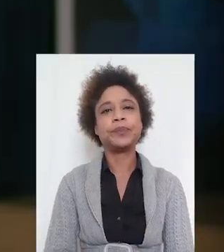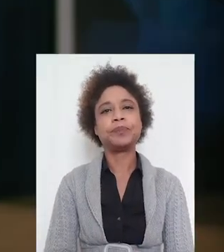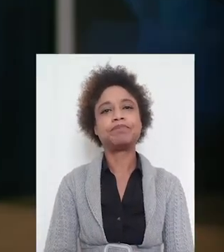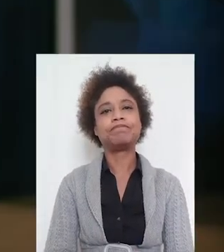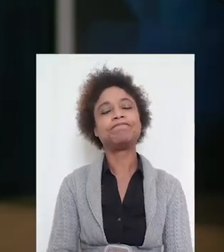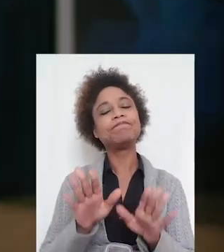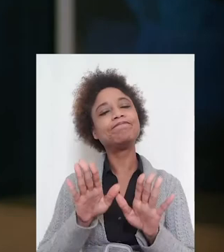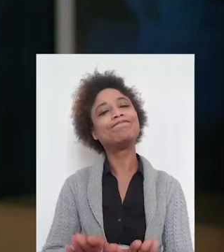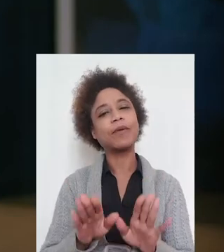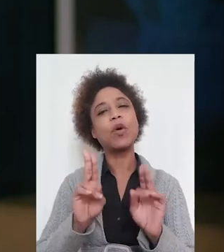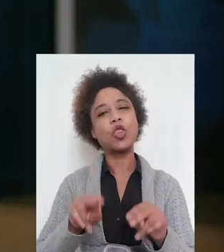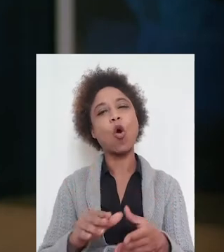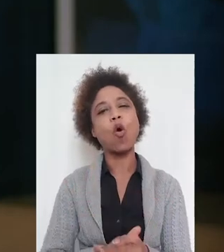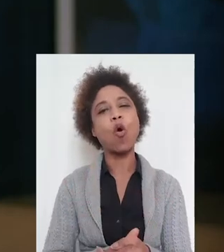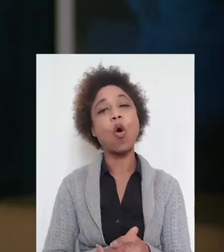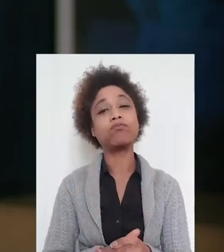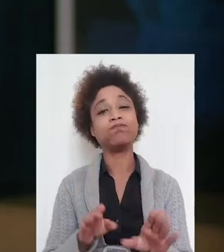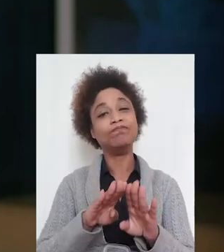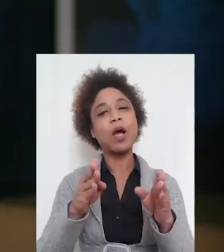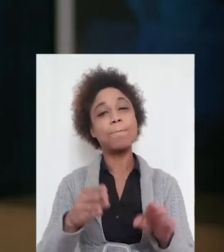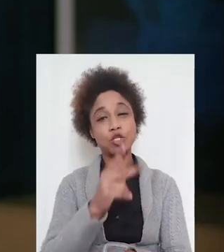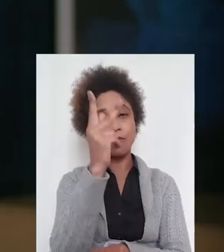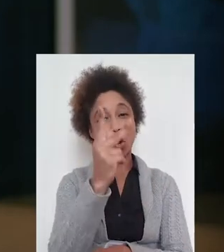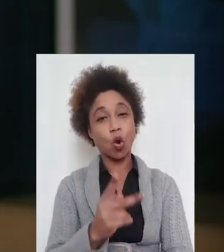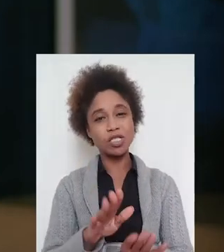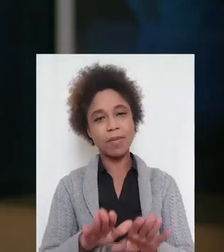We blijven nog eventjes bij de podiumkunsten.